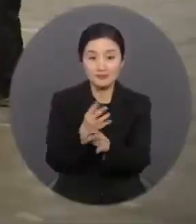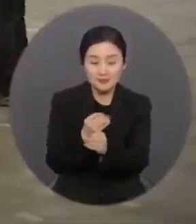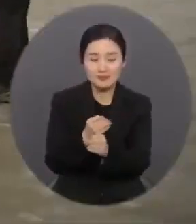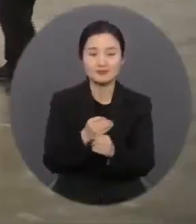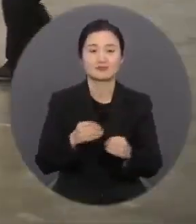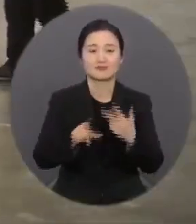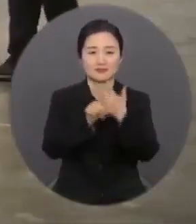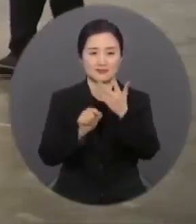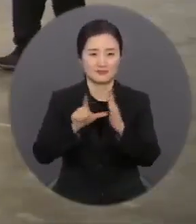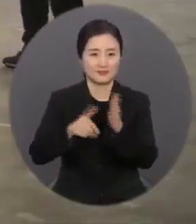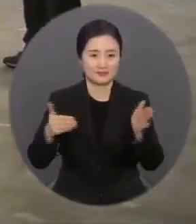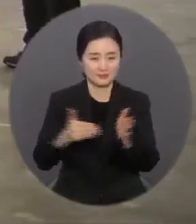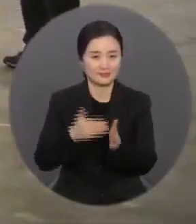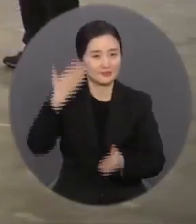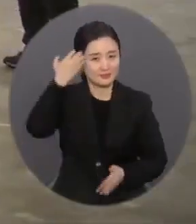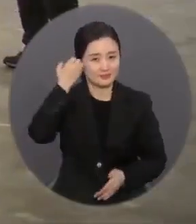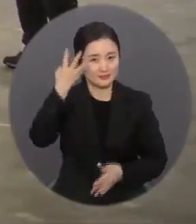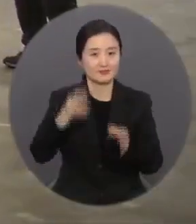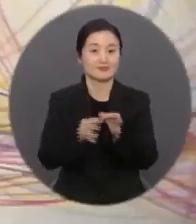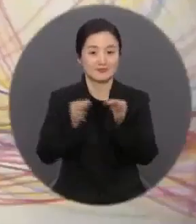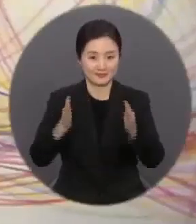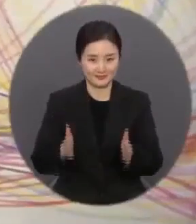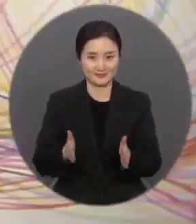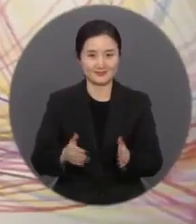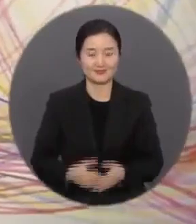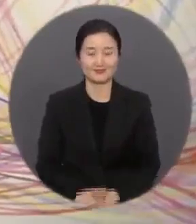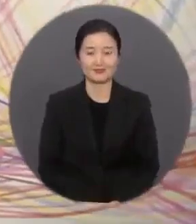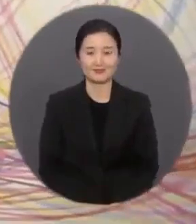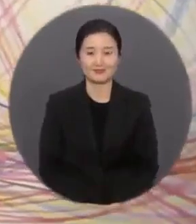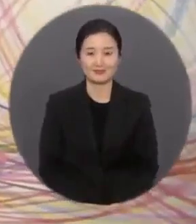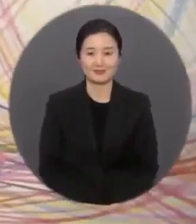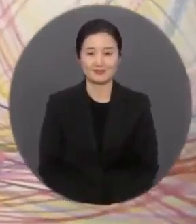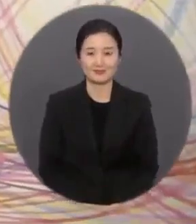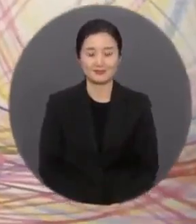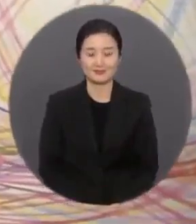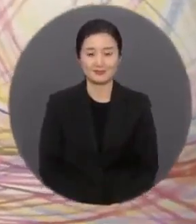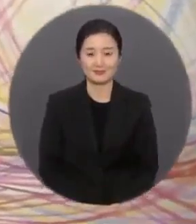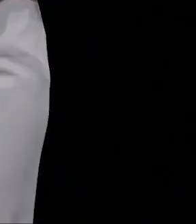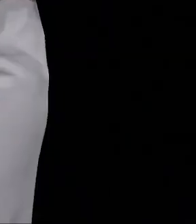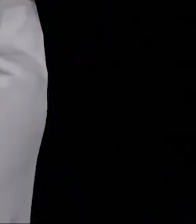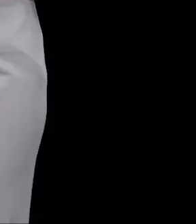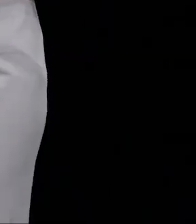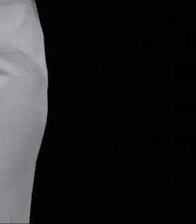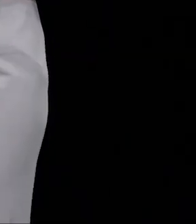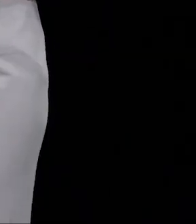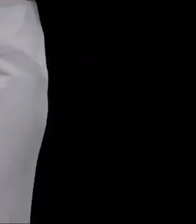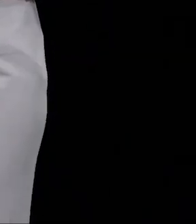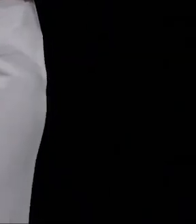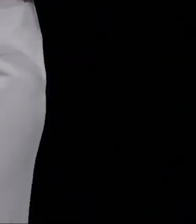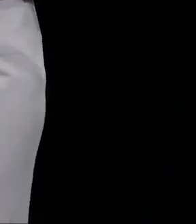94일 동안 광주 전역에서 펼쳐집니다. MBC 뉴스 조현성입니다.